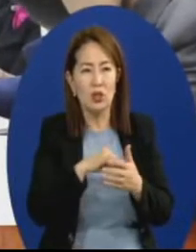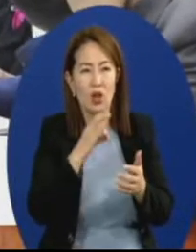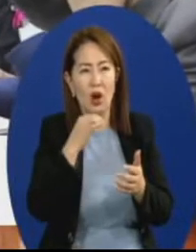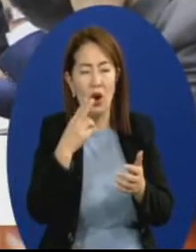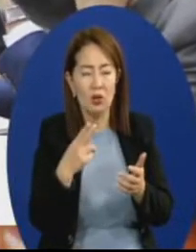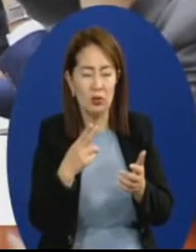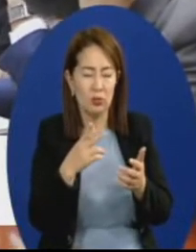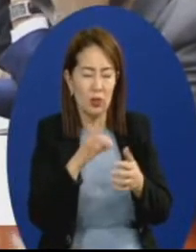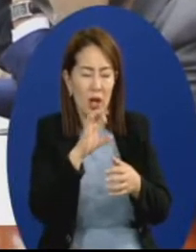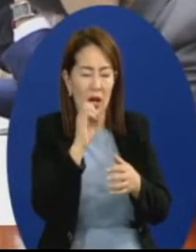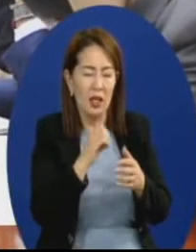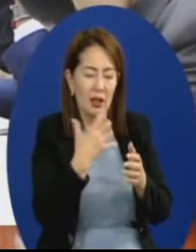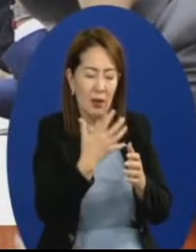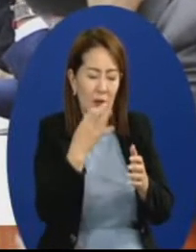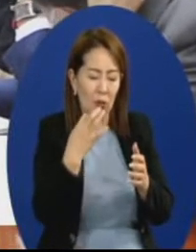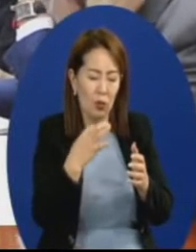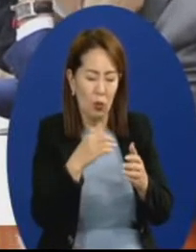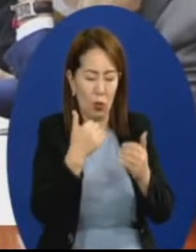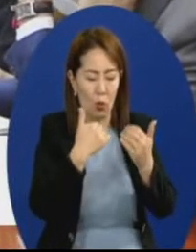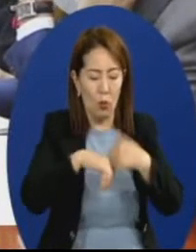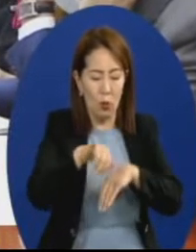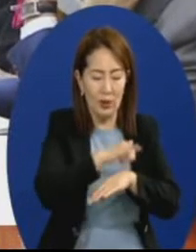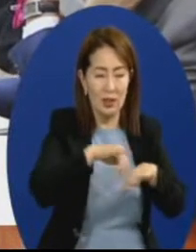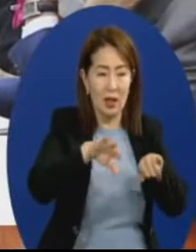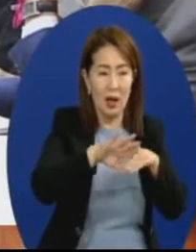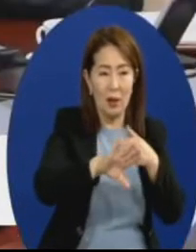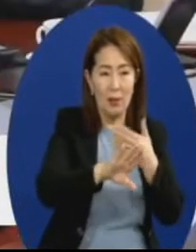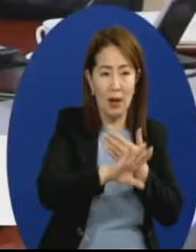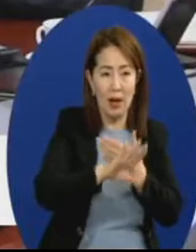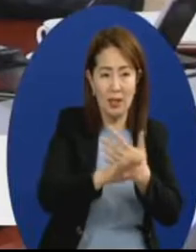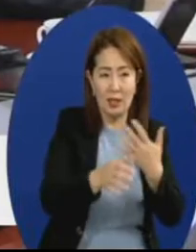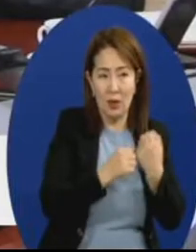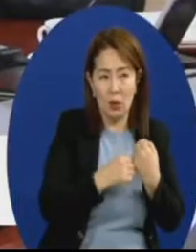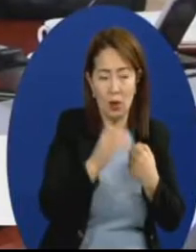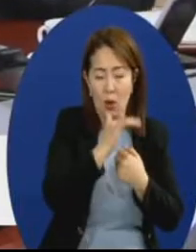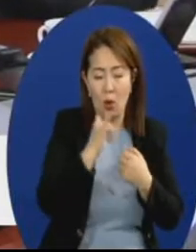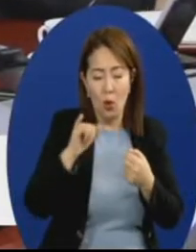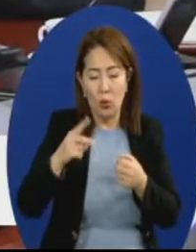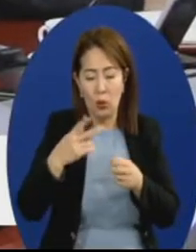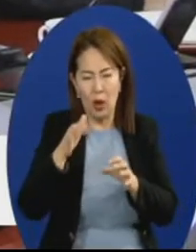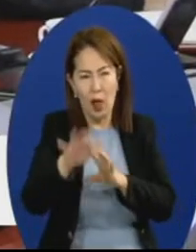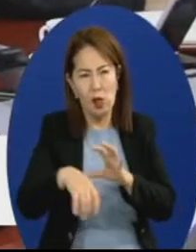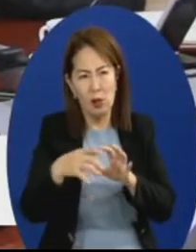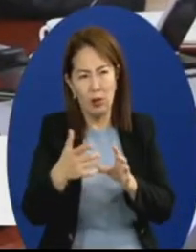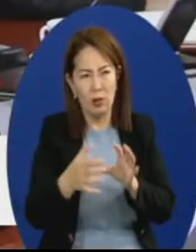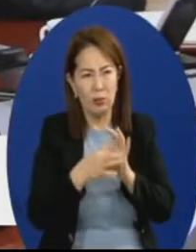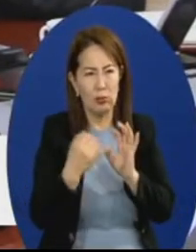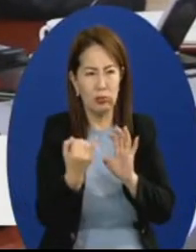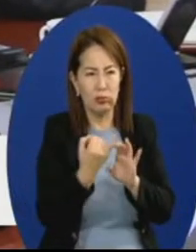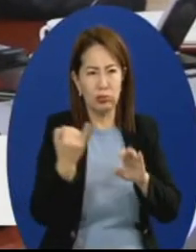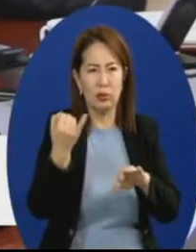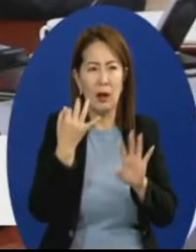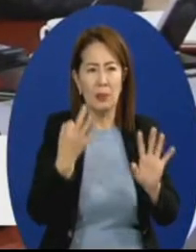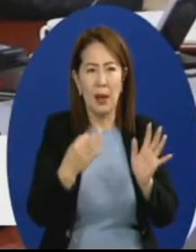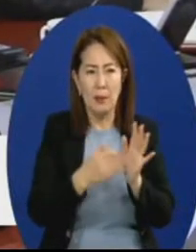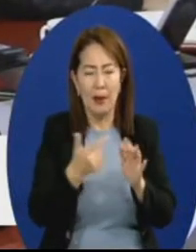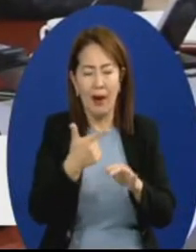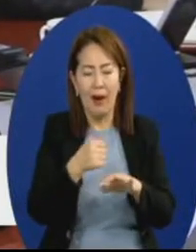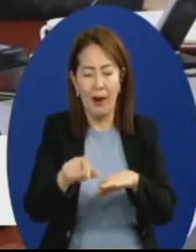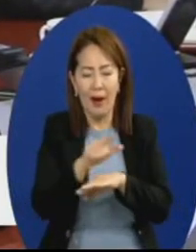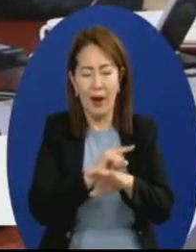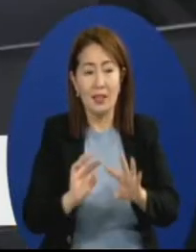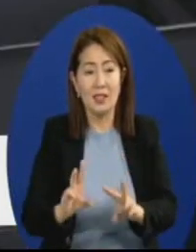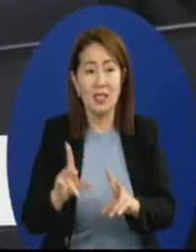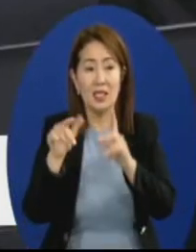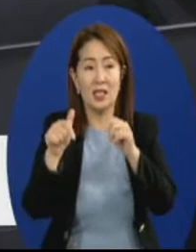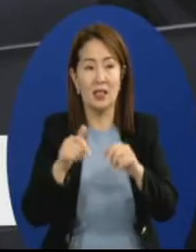ихийн 55%-ийг улсын тусгай хамгаалалтанд авах. Уулуурхан үйл ажиллагааны улмаас эвдэрж орхих 8,000 гадаадгүй нөхөн сэргээх,